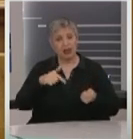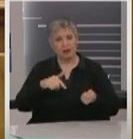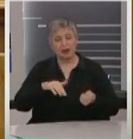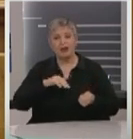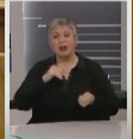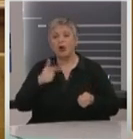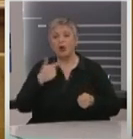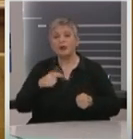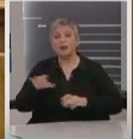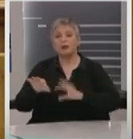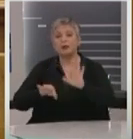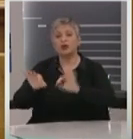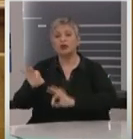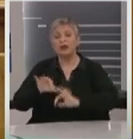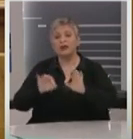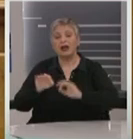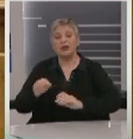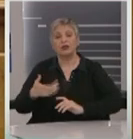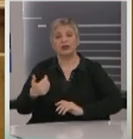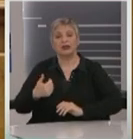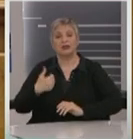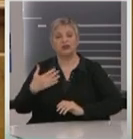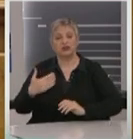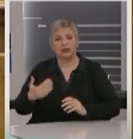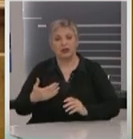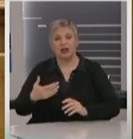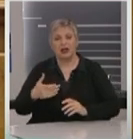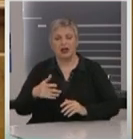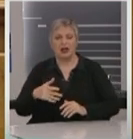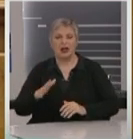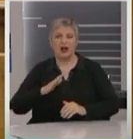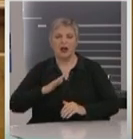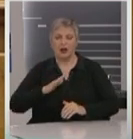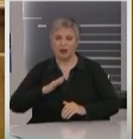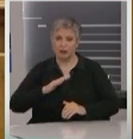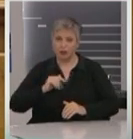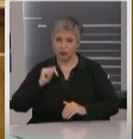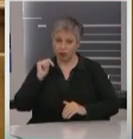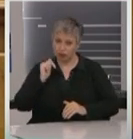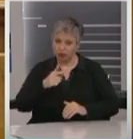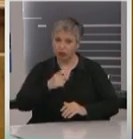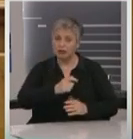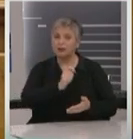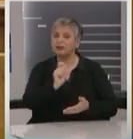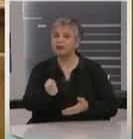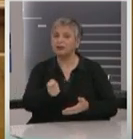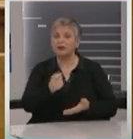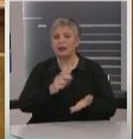δημιουργούν νέες θέσεις εργασίας και επιδοτούμε μισθολογικό και ασφαλιστικό κόστος των νέων θέσεων εργασίας για το πρώτο